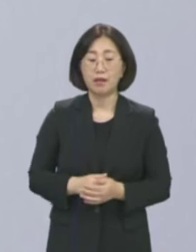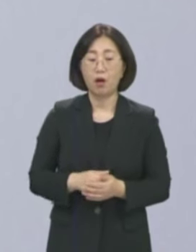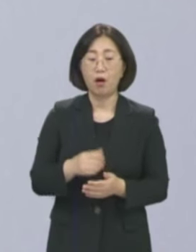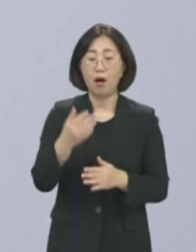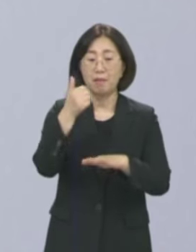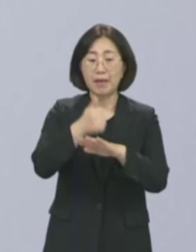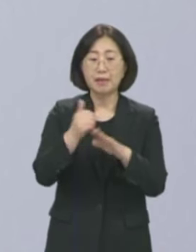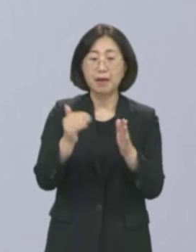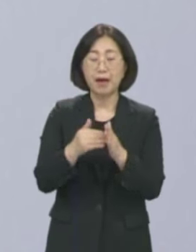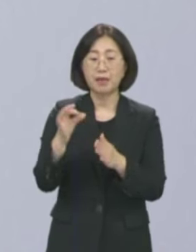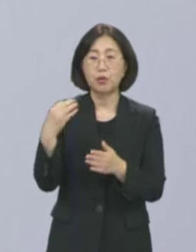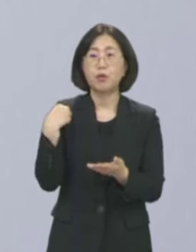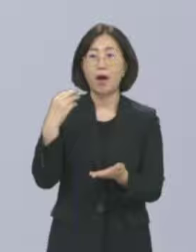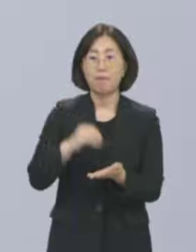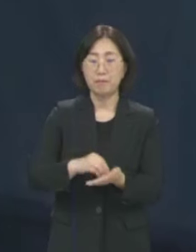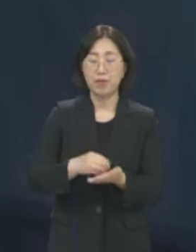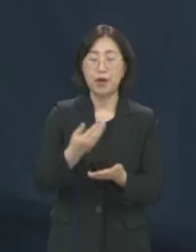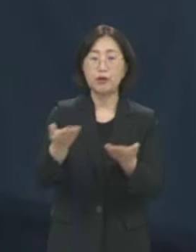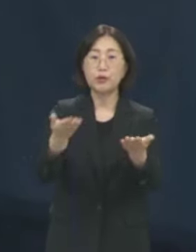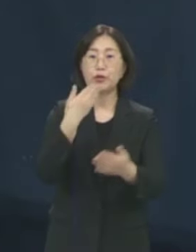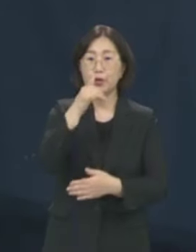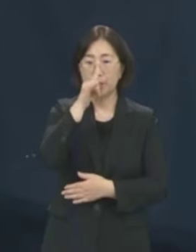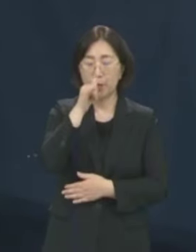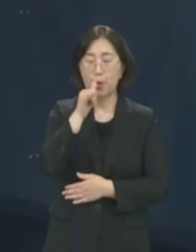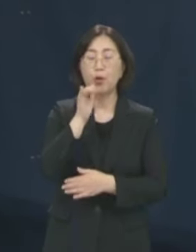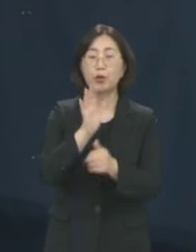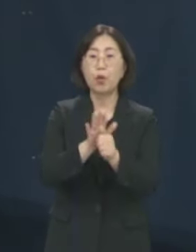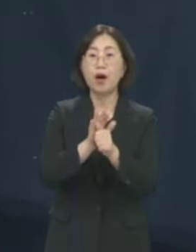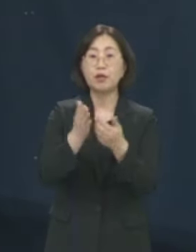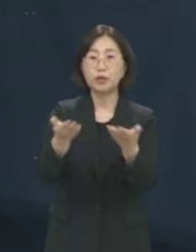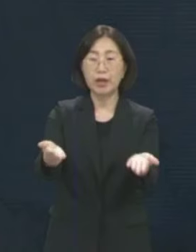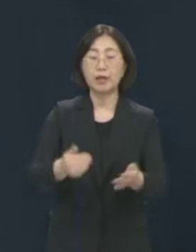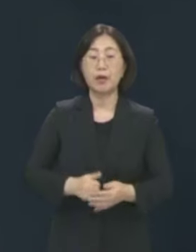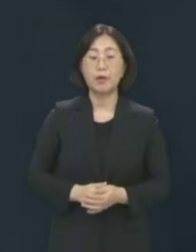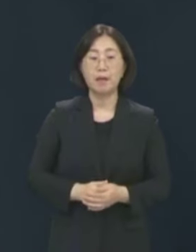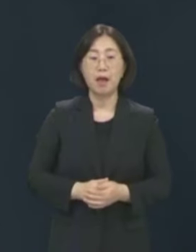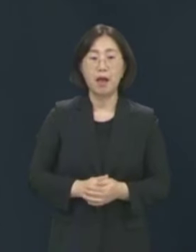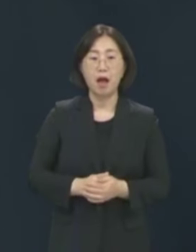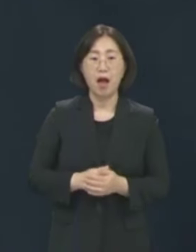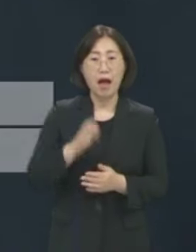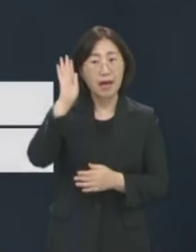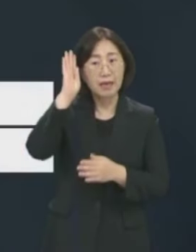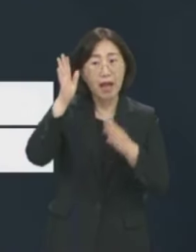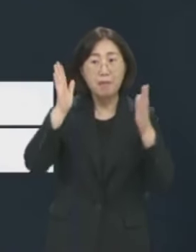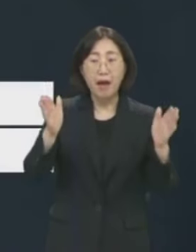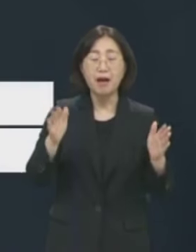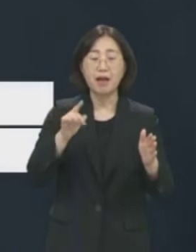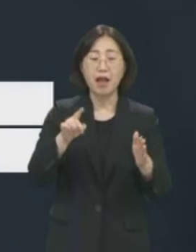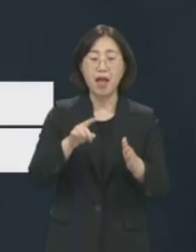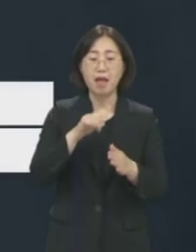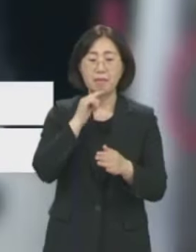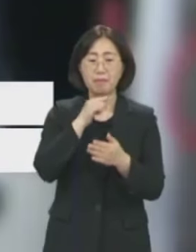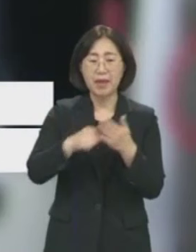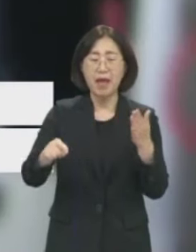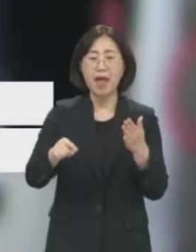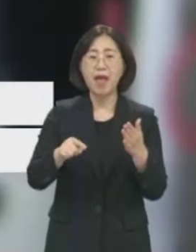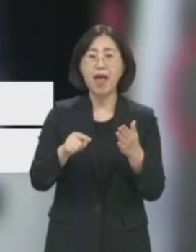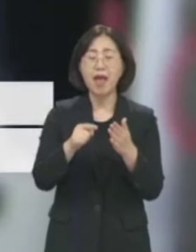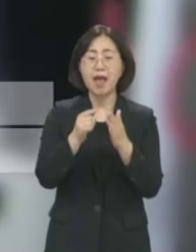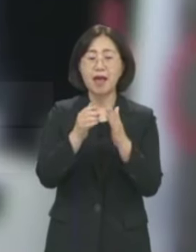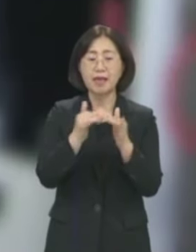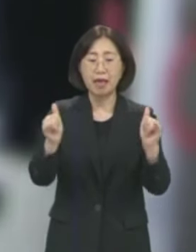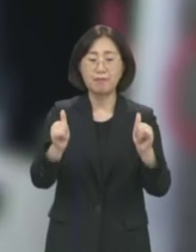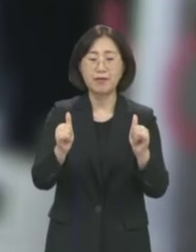수 있도록 지원하겠다고 덧붙였습니다. 휴업 사흘 만에 피해 고객 800여 명이 모인 단체 대화방에선 환불이